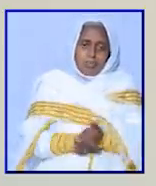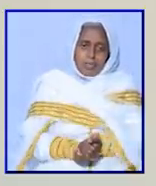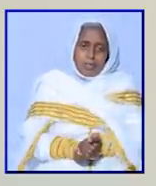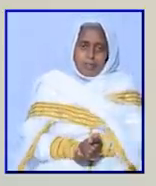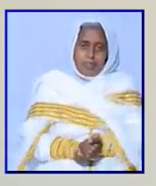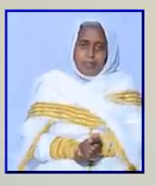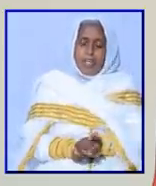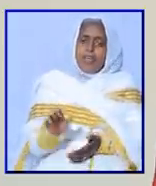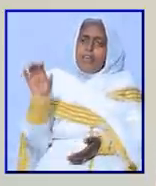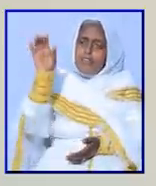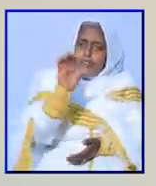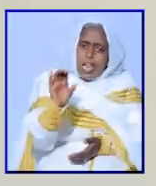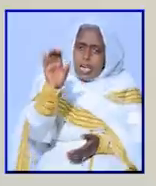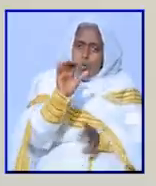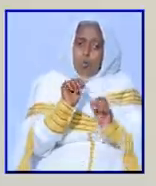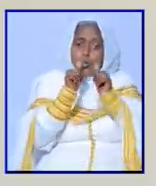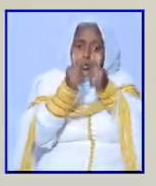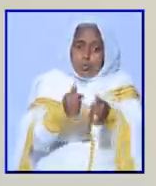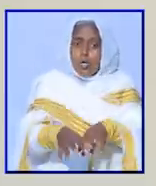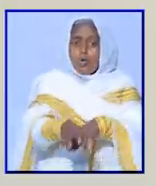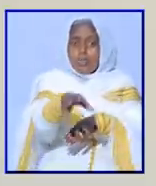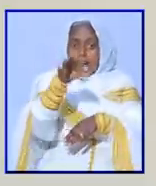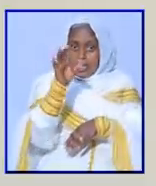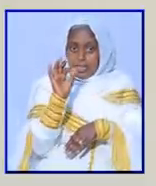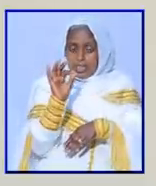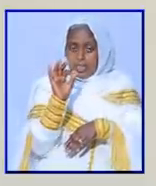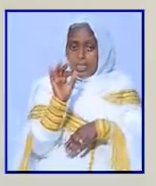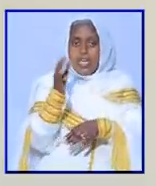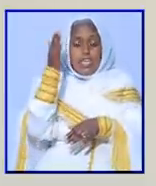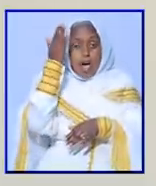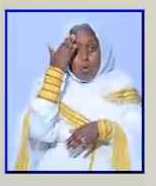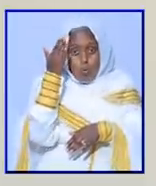አንጠቀምበት ፈልጎ ስጦታውን